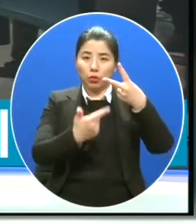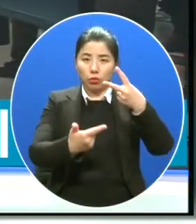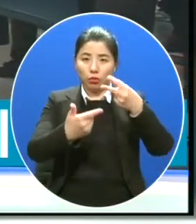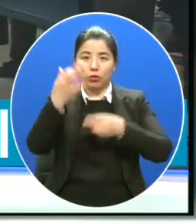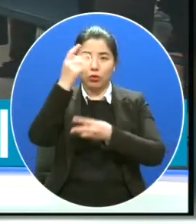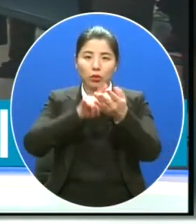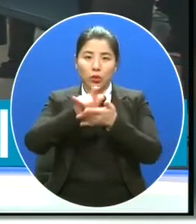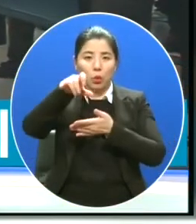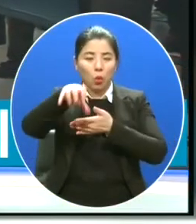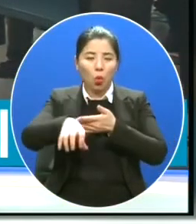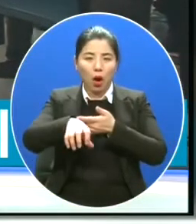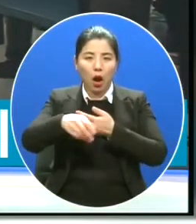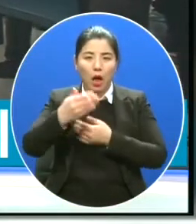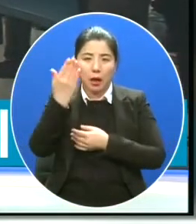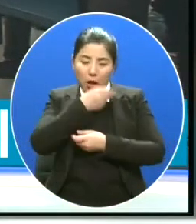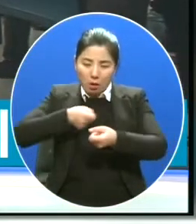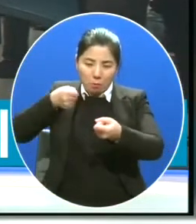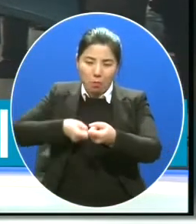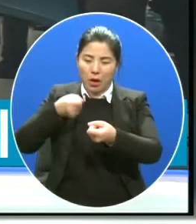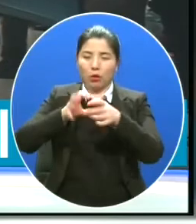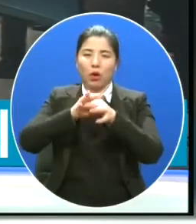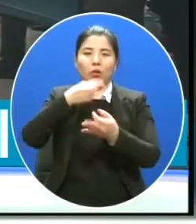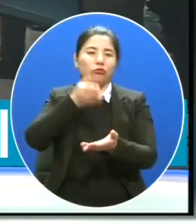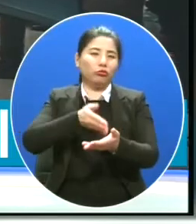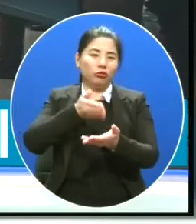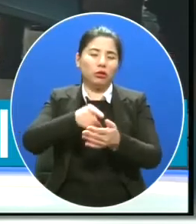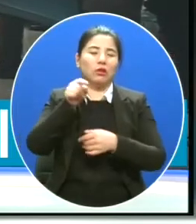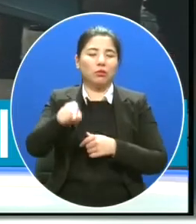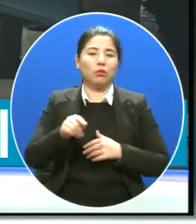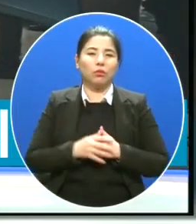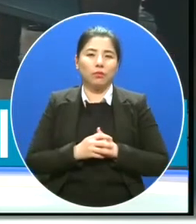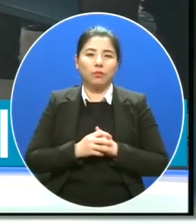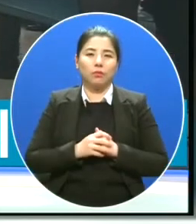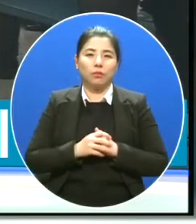2월 6일 청주공항의 검역과 관련한 뉴스가 그런 경우입니다.